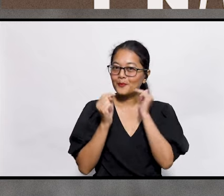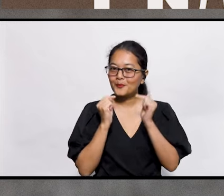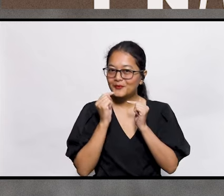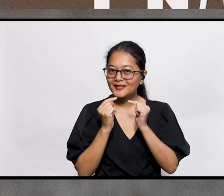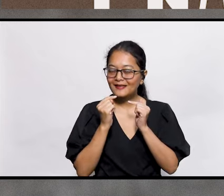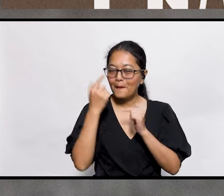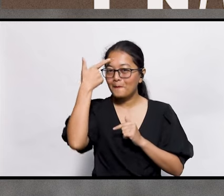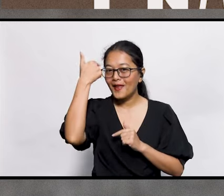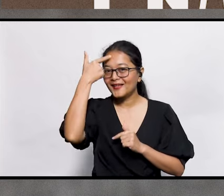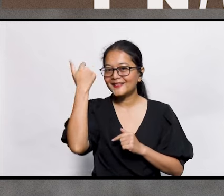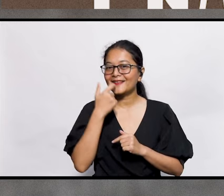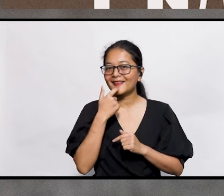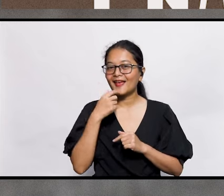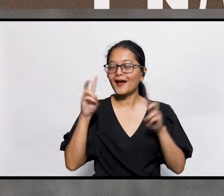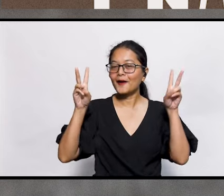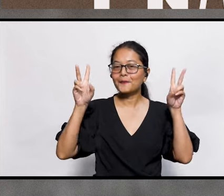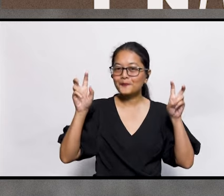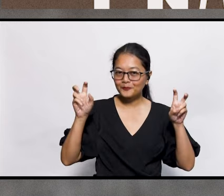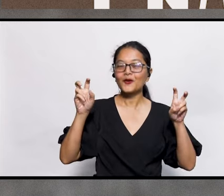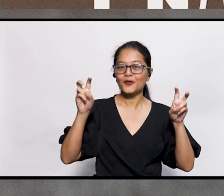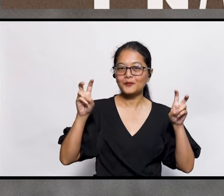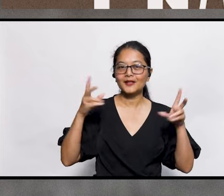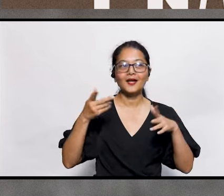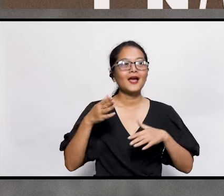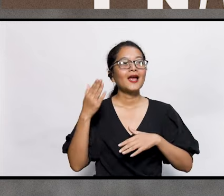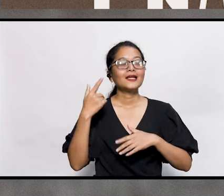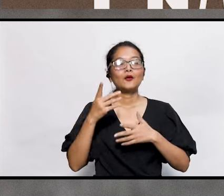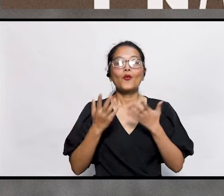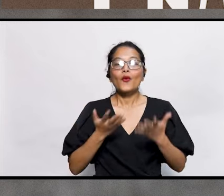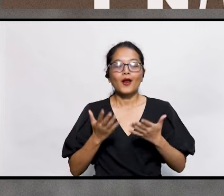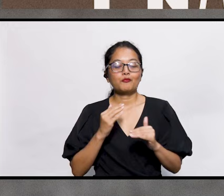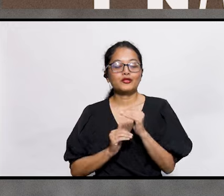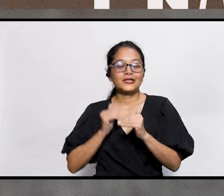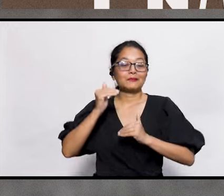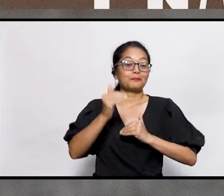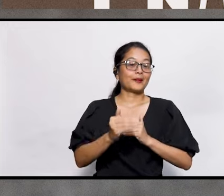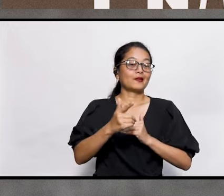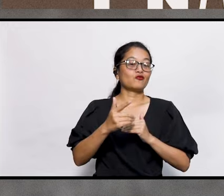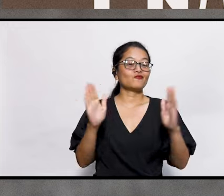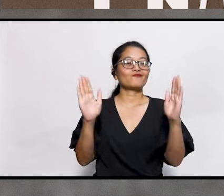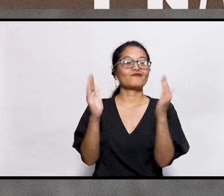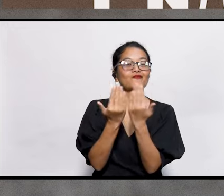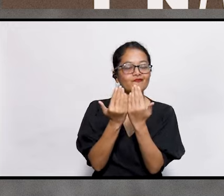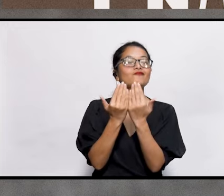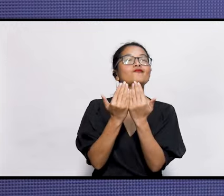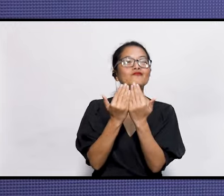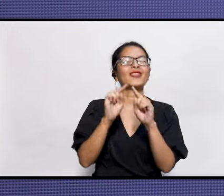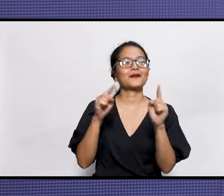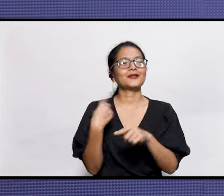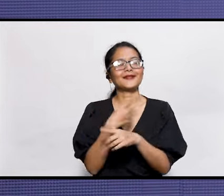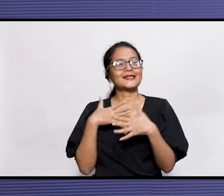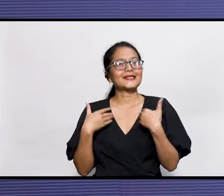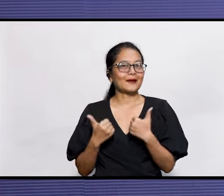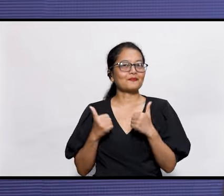topik meskipun di depan meskipun di depan itu pintunya tertutup kita tetap siap memuji Tuhan